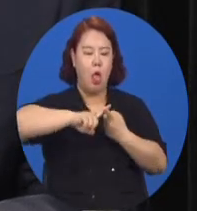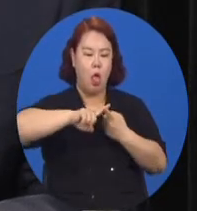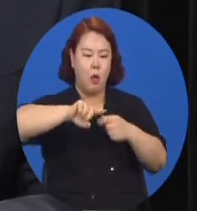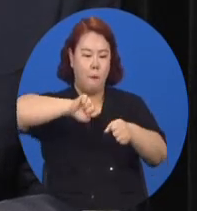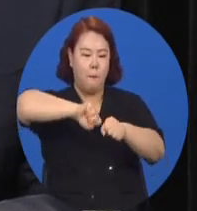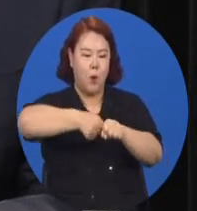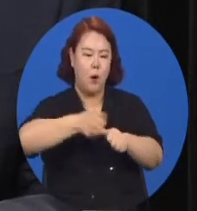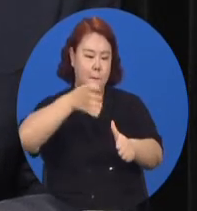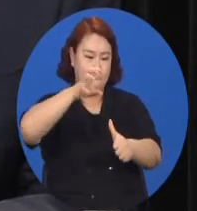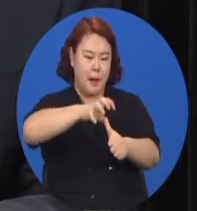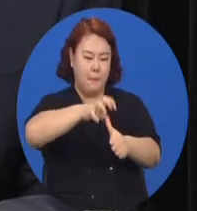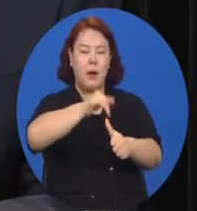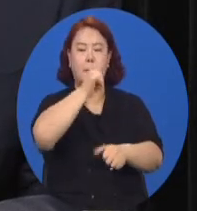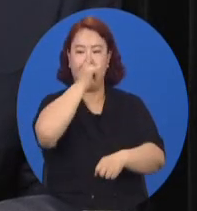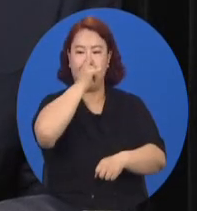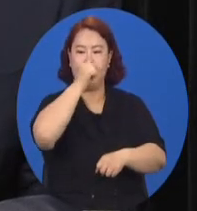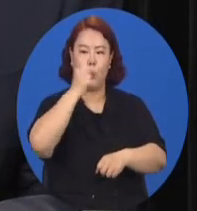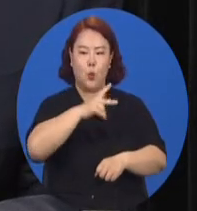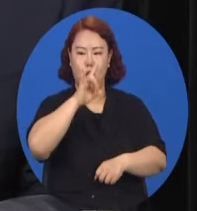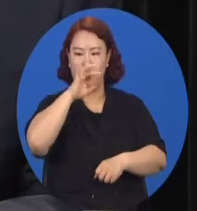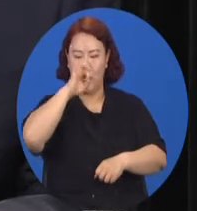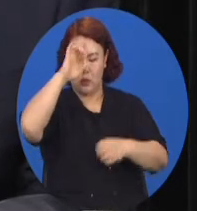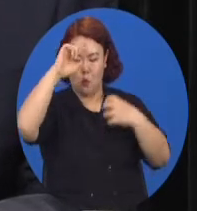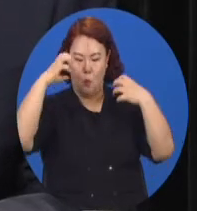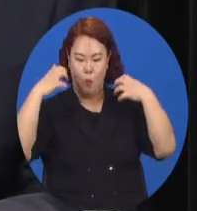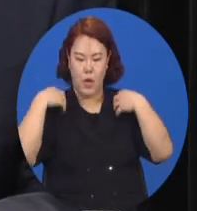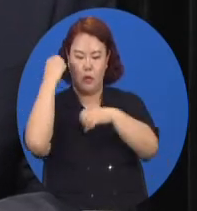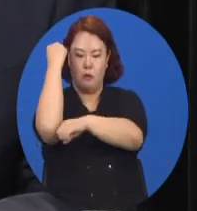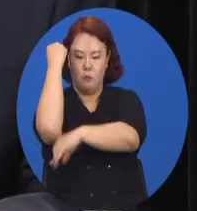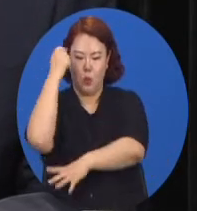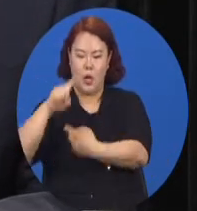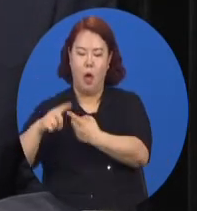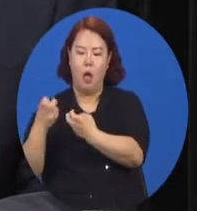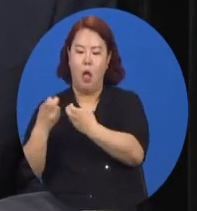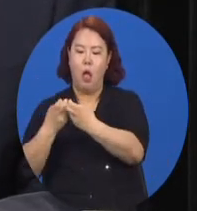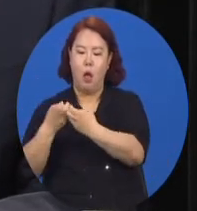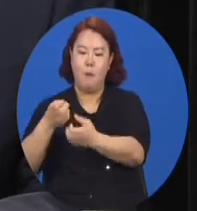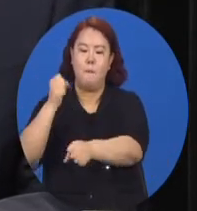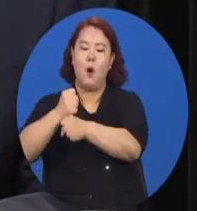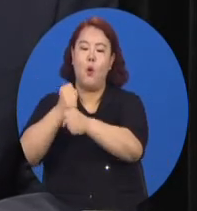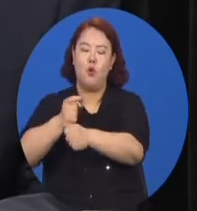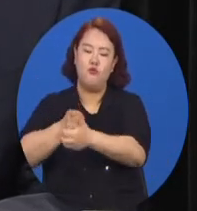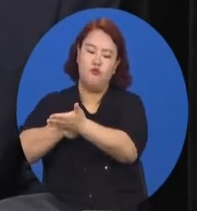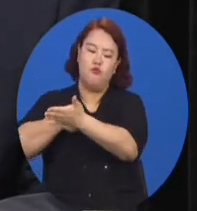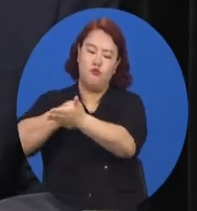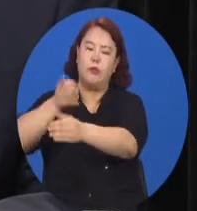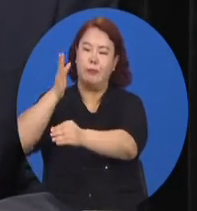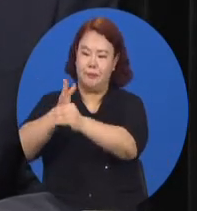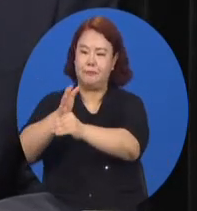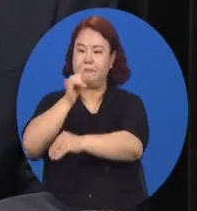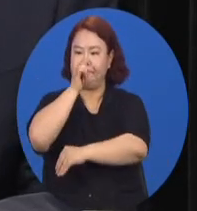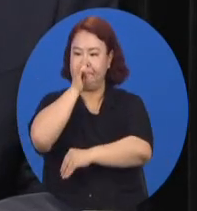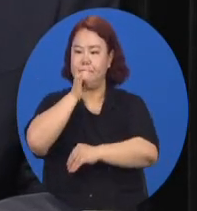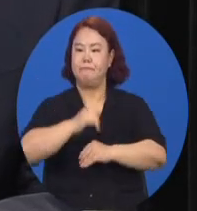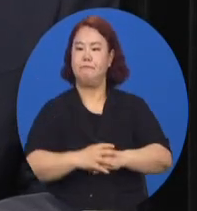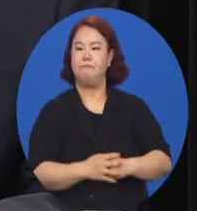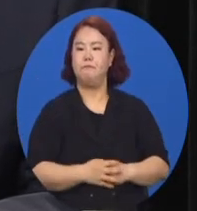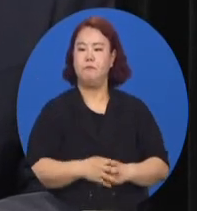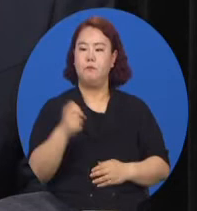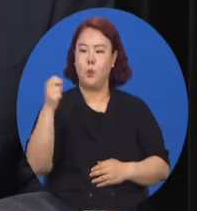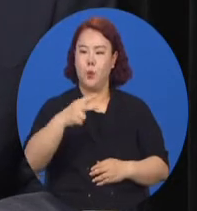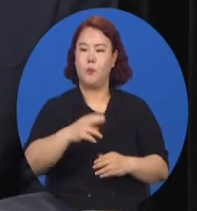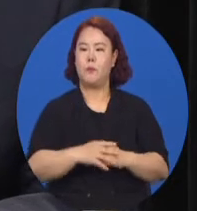해나가고 있고 또 중앙정부의 근본적 대책을 강구해 줄 것을 지금 요청도 또 해놓고 있는 실정입니다.